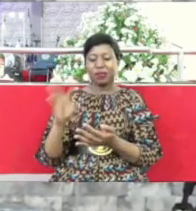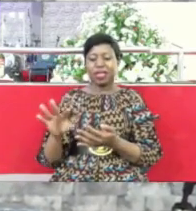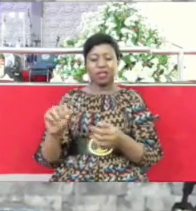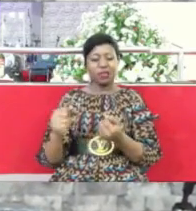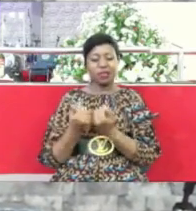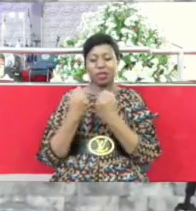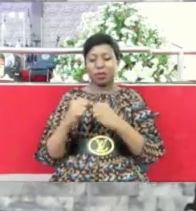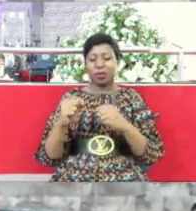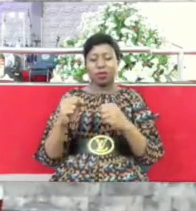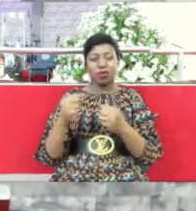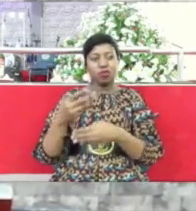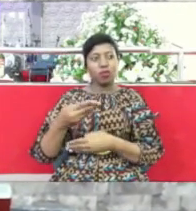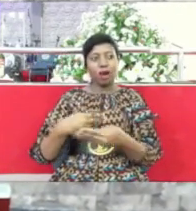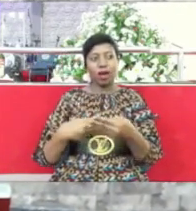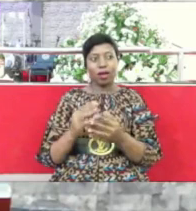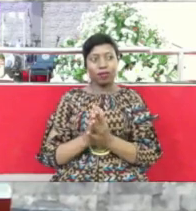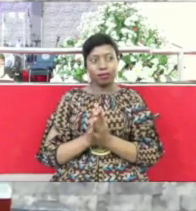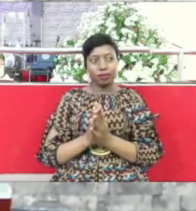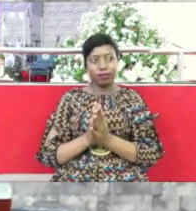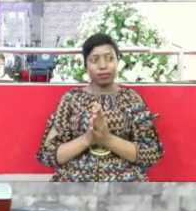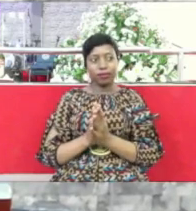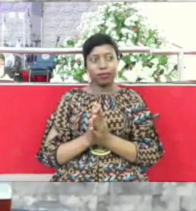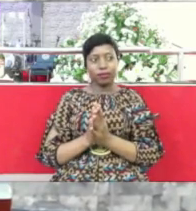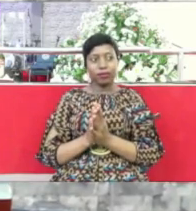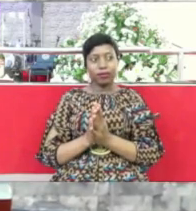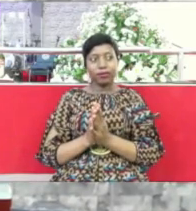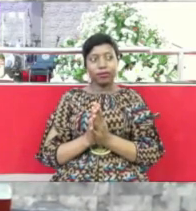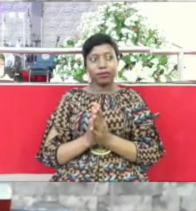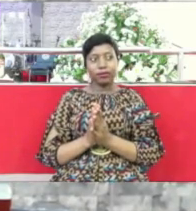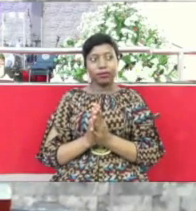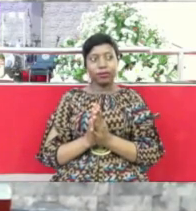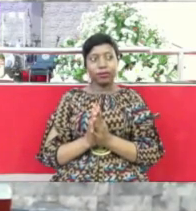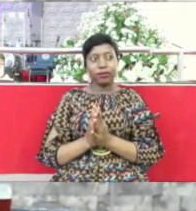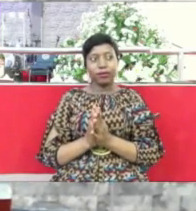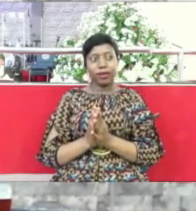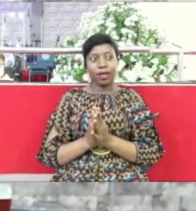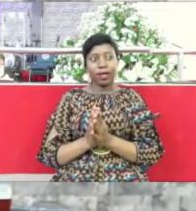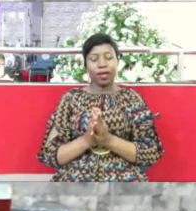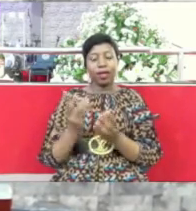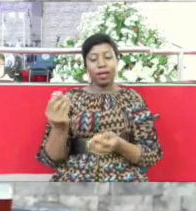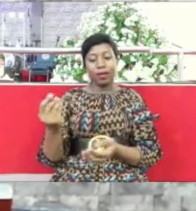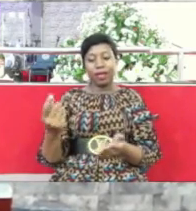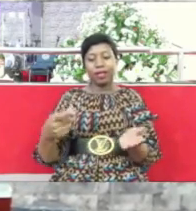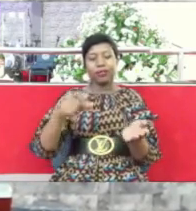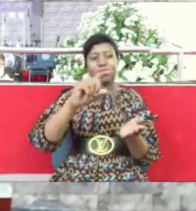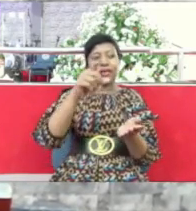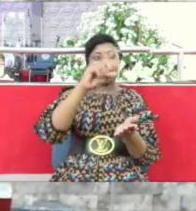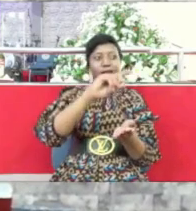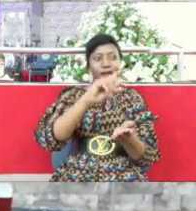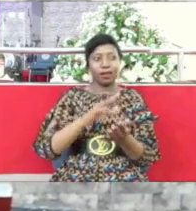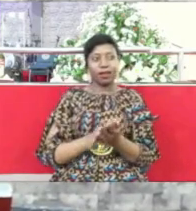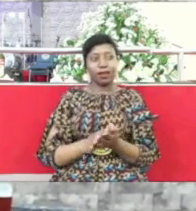120. Nikileta katika 25 dola ilikuwa 120. Now there is 47 that is been added on to it. Sasa kuna 47 imeongezeka